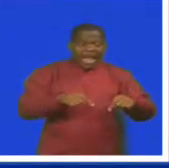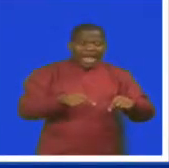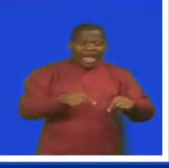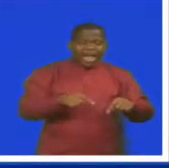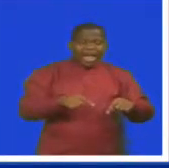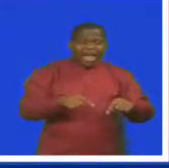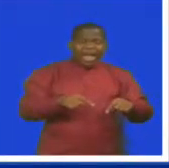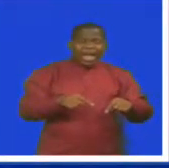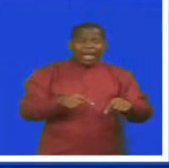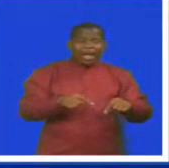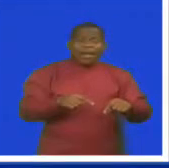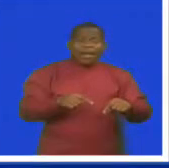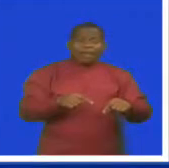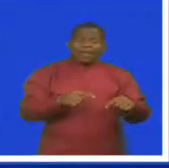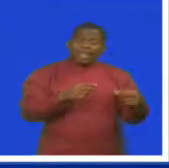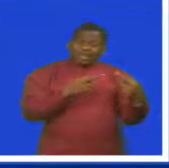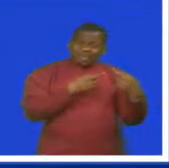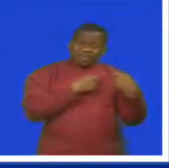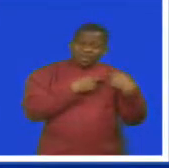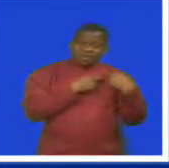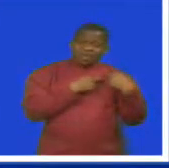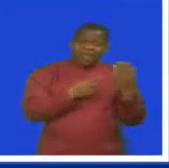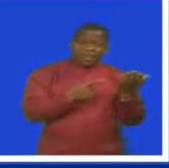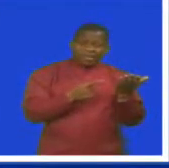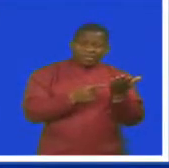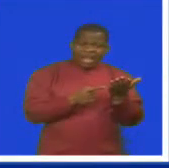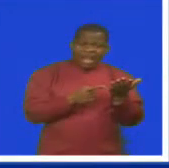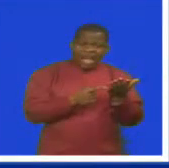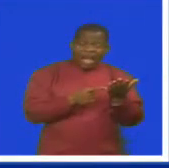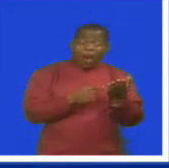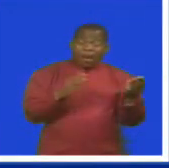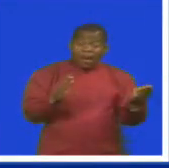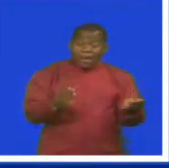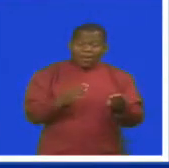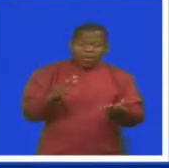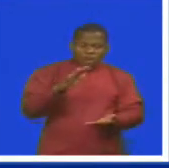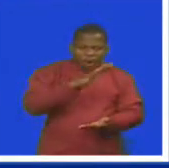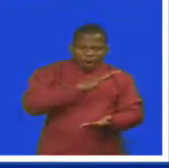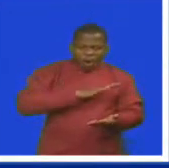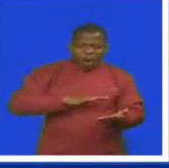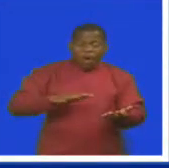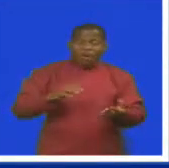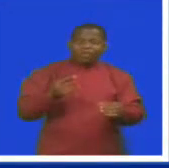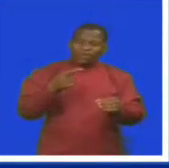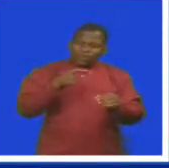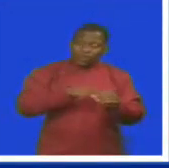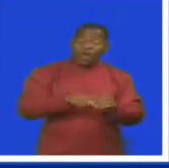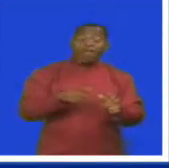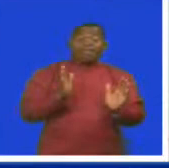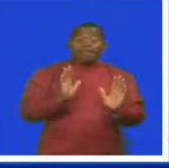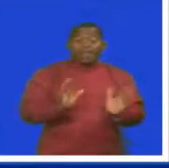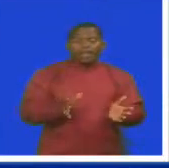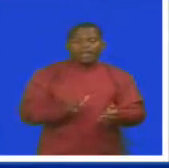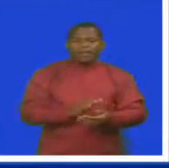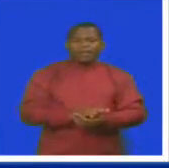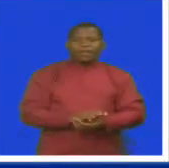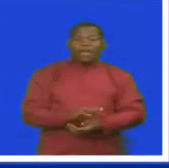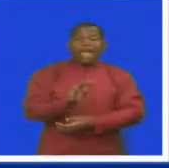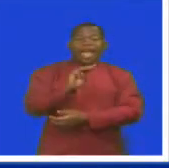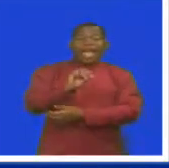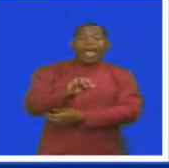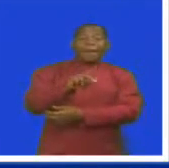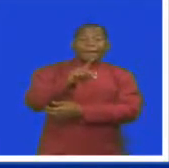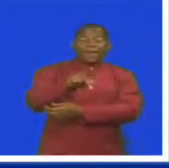dolobha lesipiki kude lusele ngaphandle. Lilunga lephalamende lenkundla yasesipiki Jabulani Mabuza lithi lidolobha